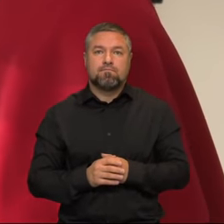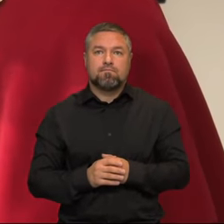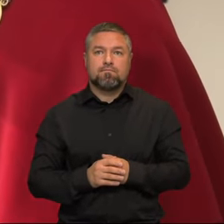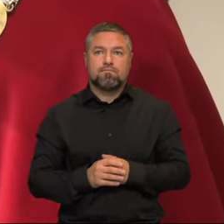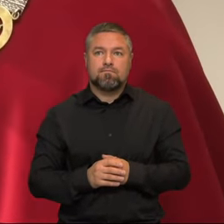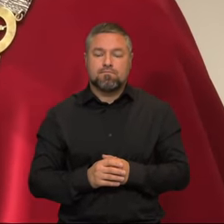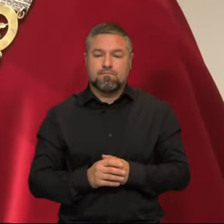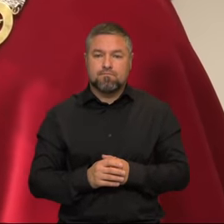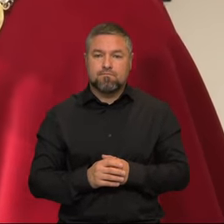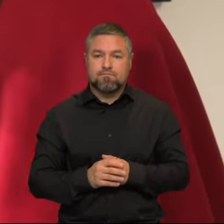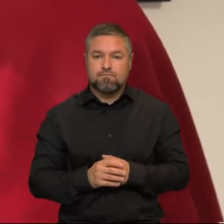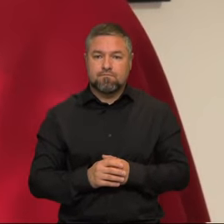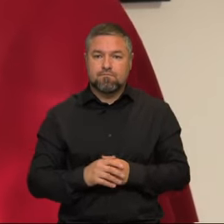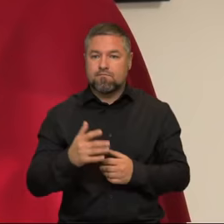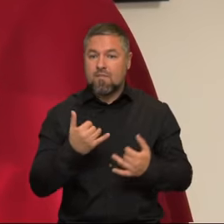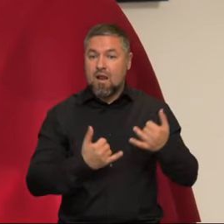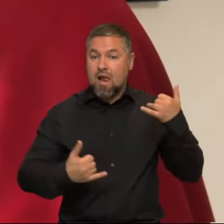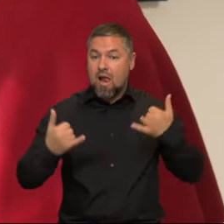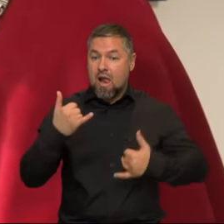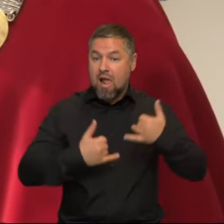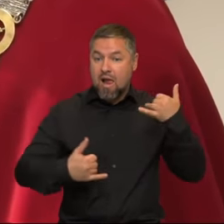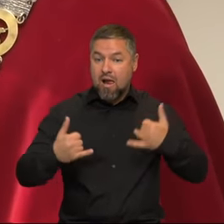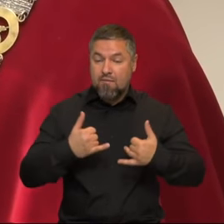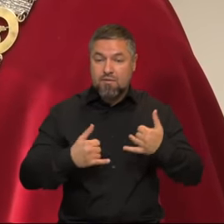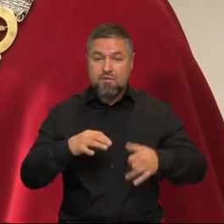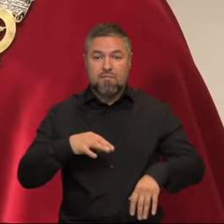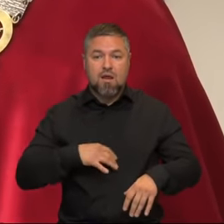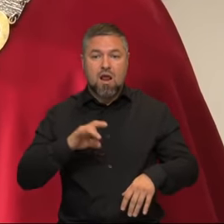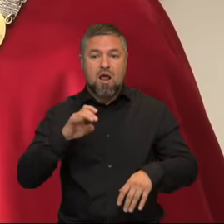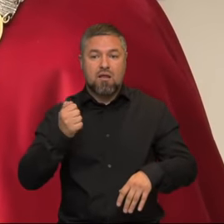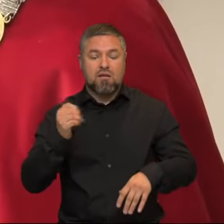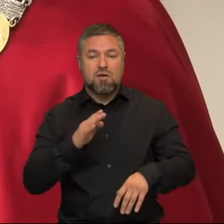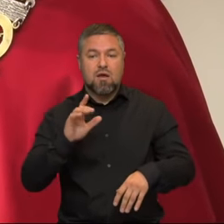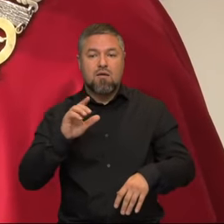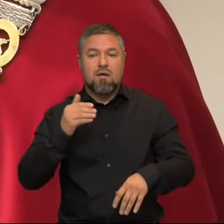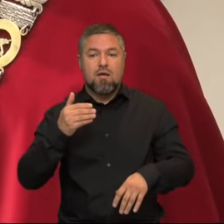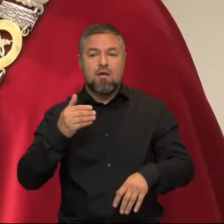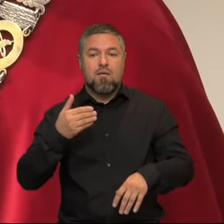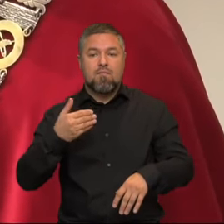Z dyscypliny inżynieria chemiczna pani Agnieszka Macher.